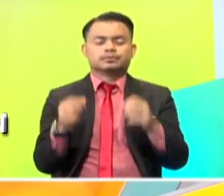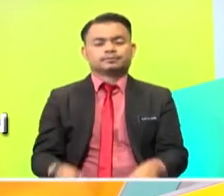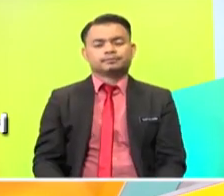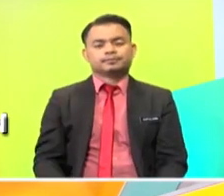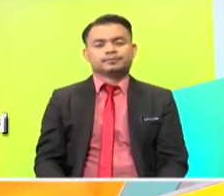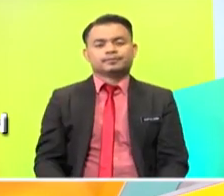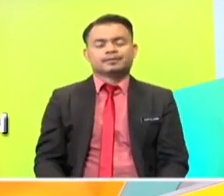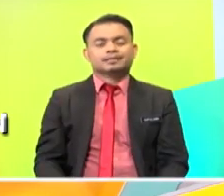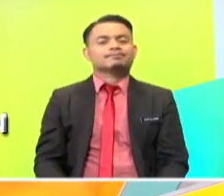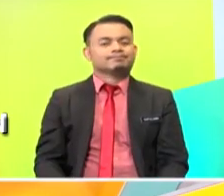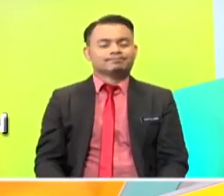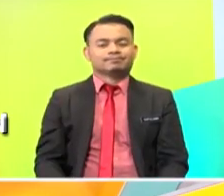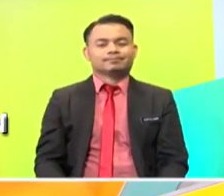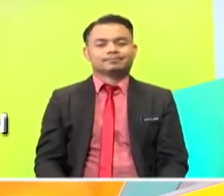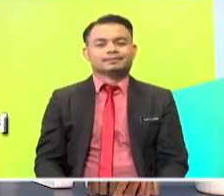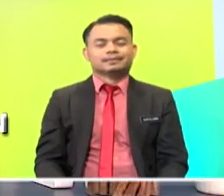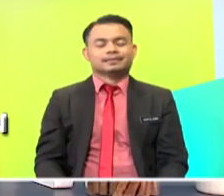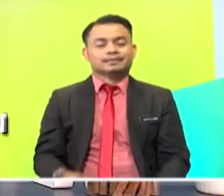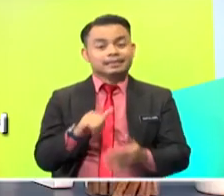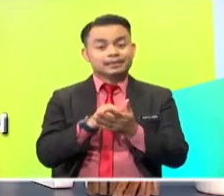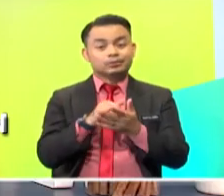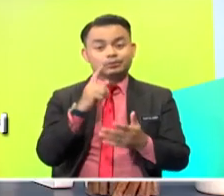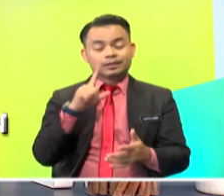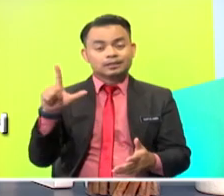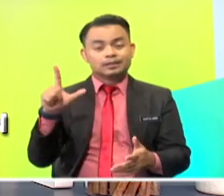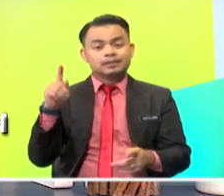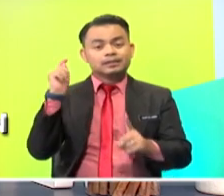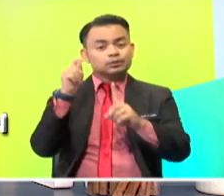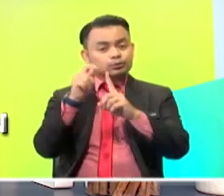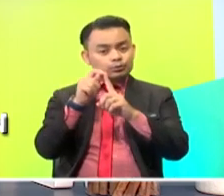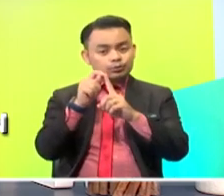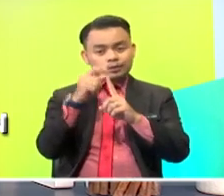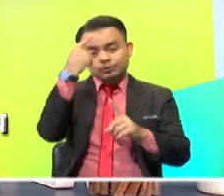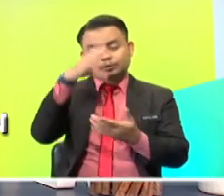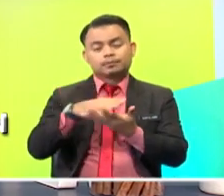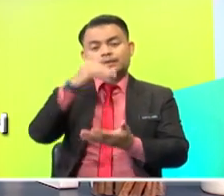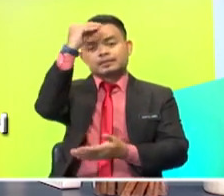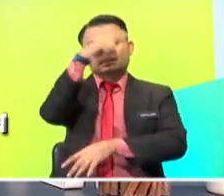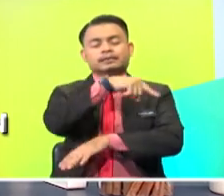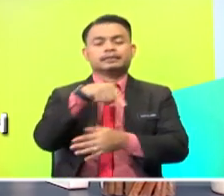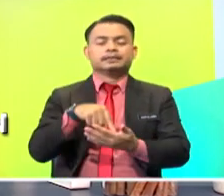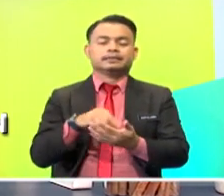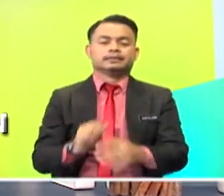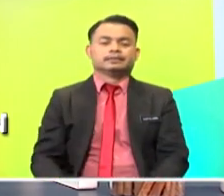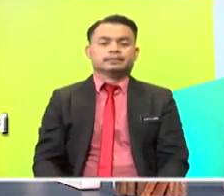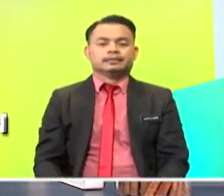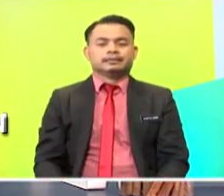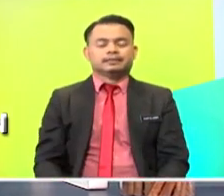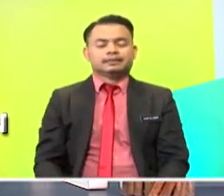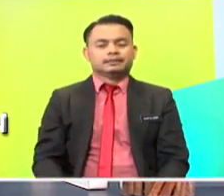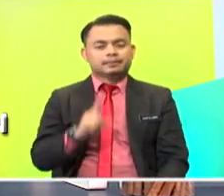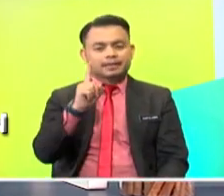kita enggak belajar hari nih lah kita tahu ciri makanan tuh dan dimana tempat penyimpanannya kalau City sekarang